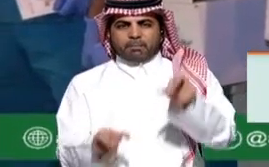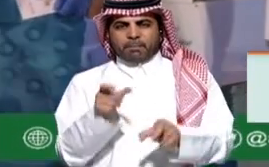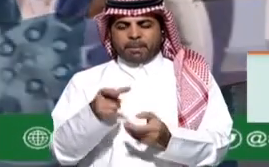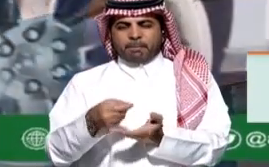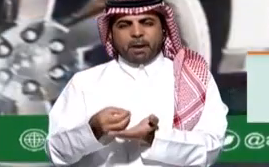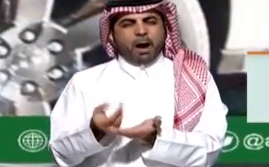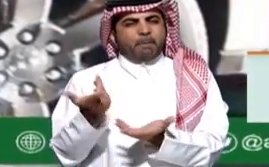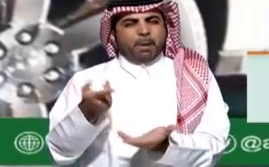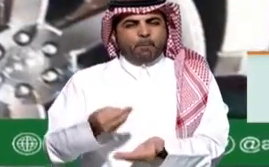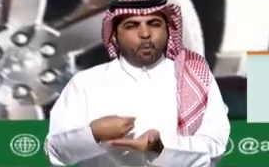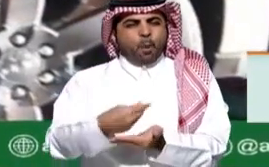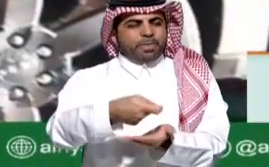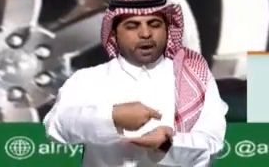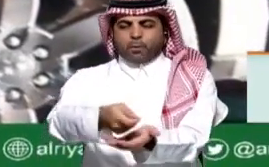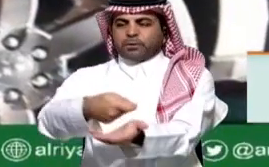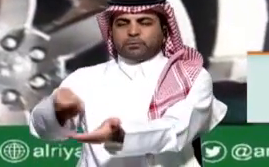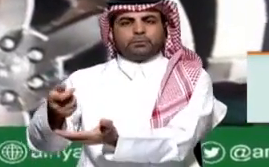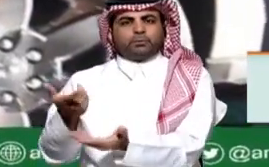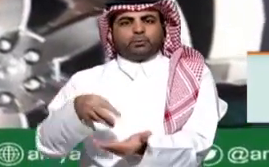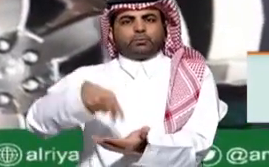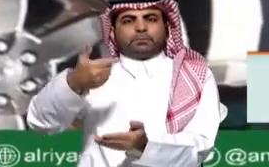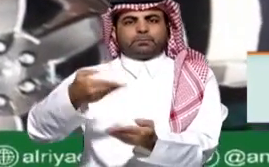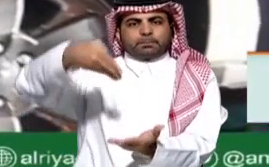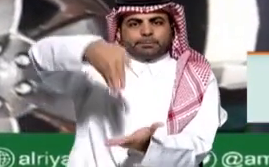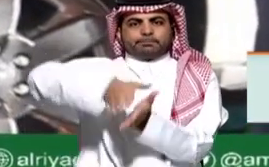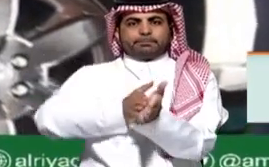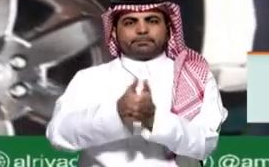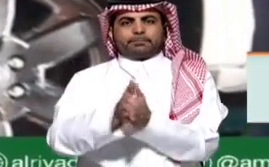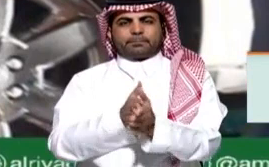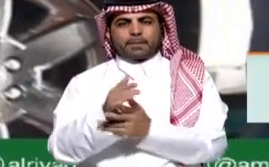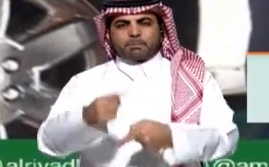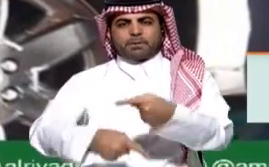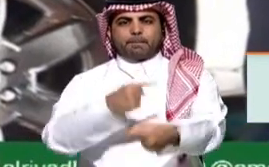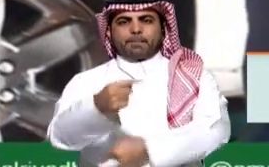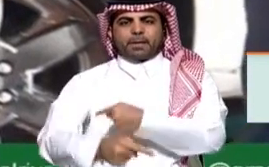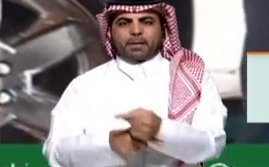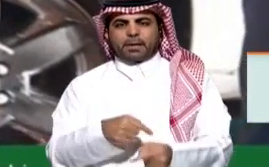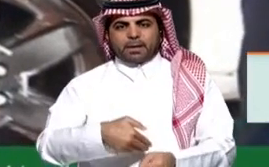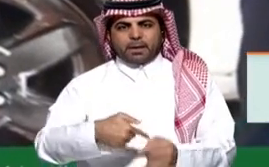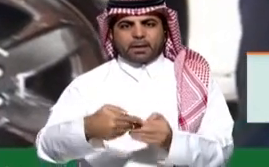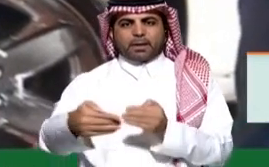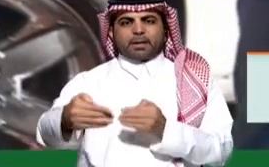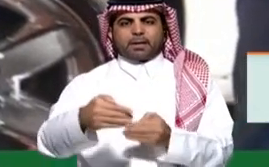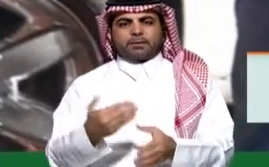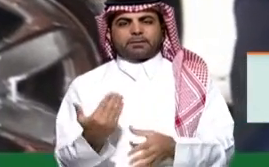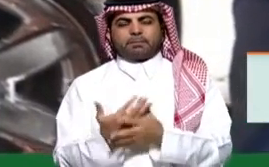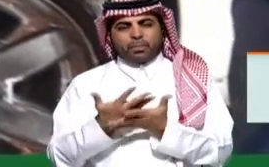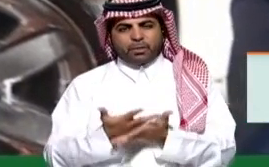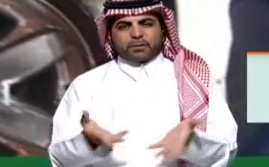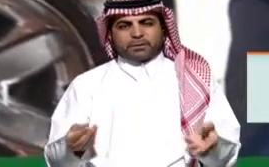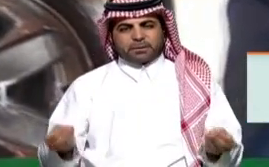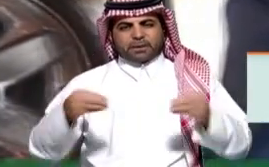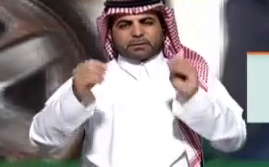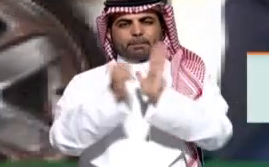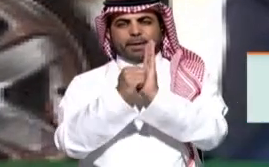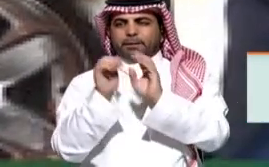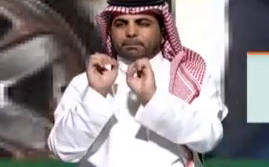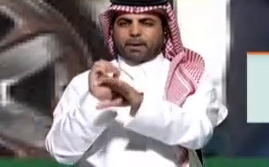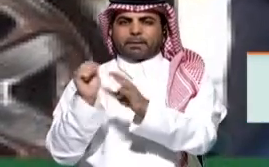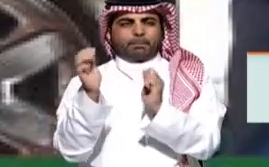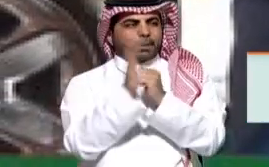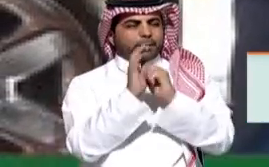لتوزيع المعقم بالمجان، مبينة أنها ستستمر في توزيعه خلال الأيام المقبلة ضمان وصوله إلى